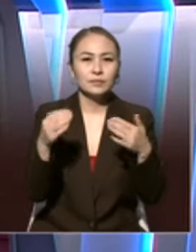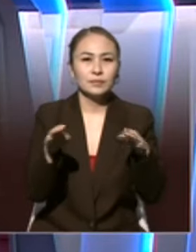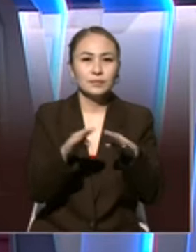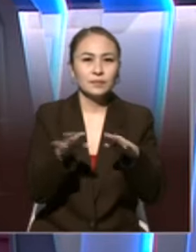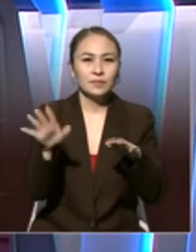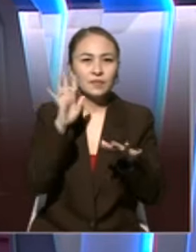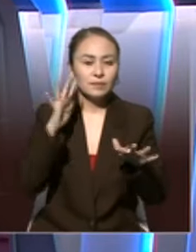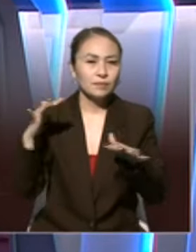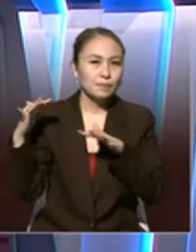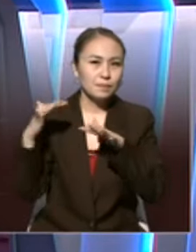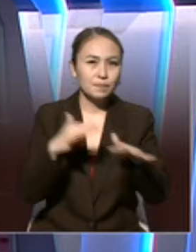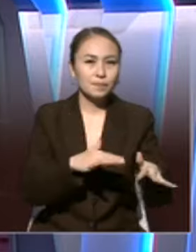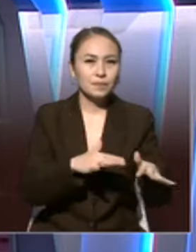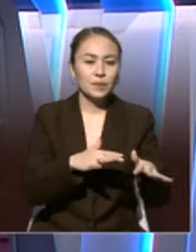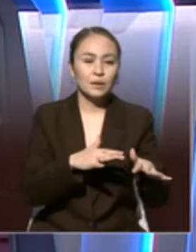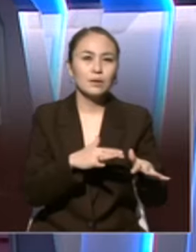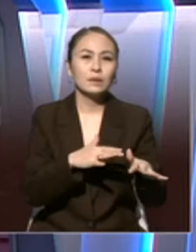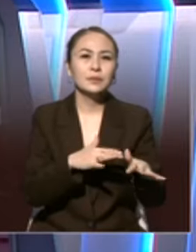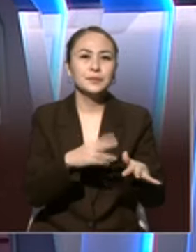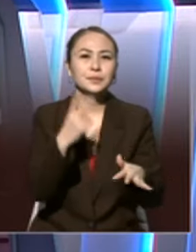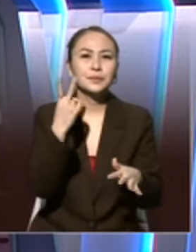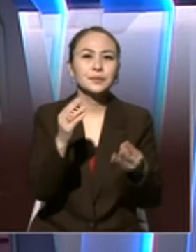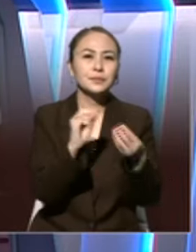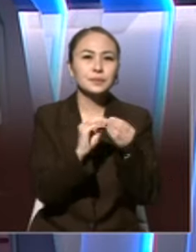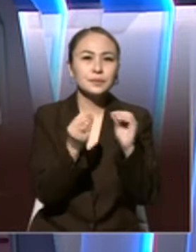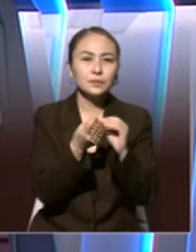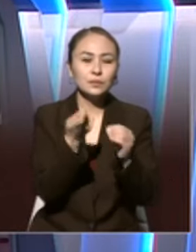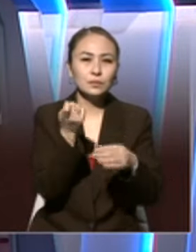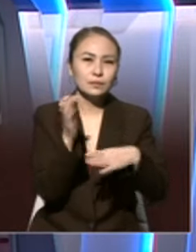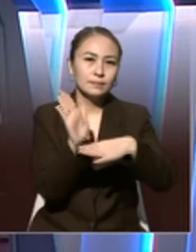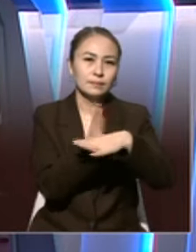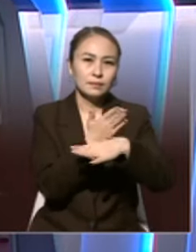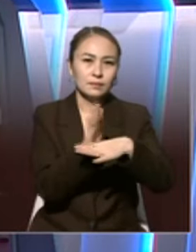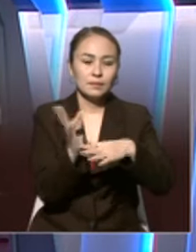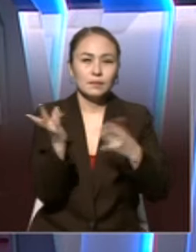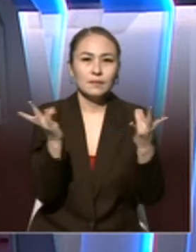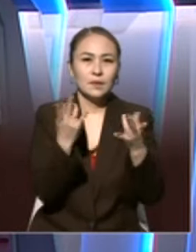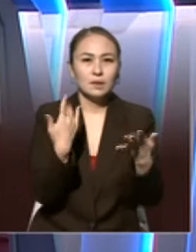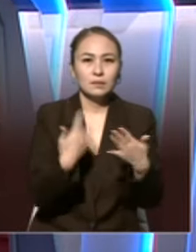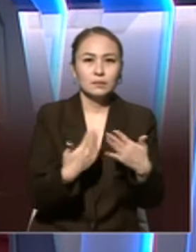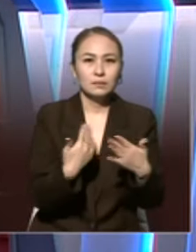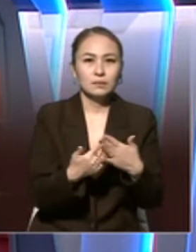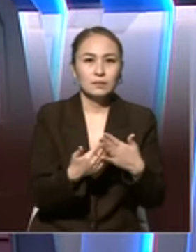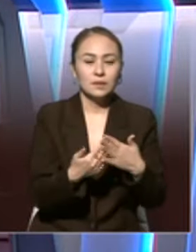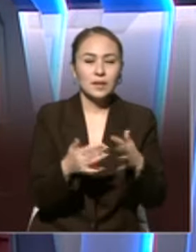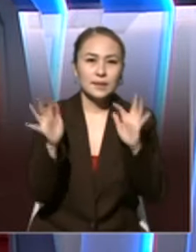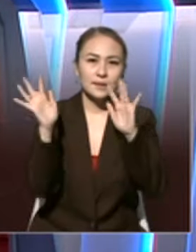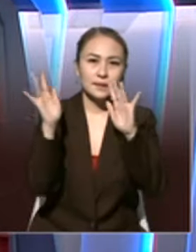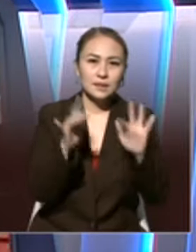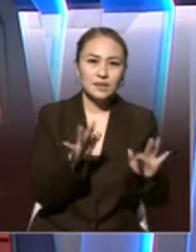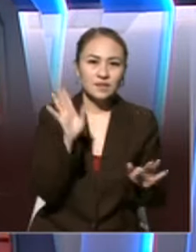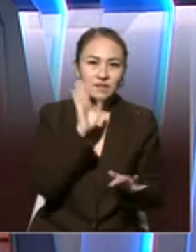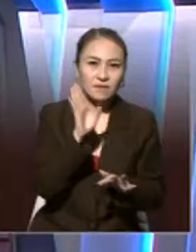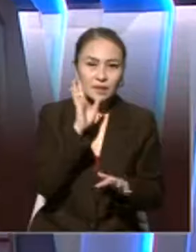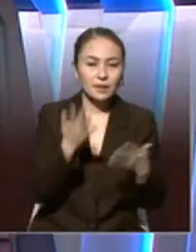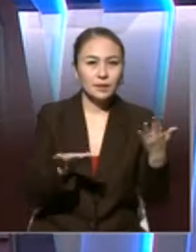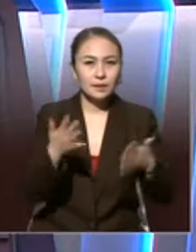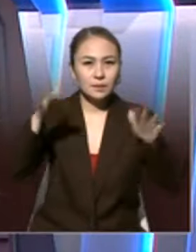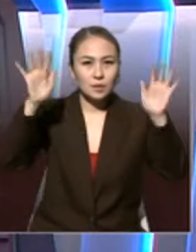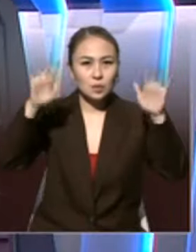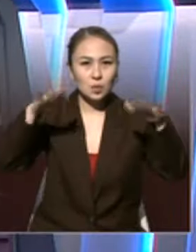мекендерді басты. Бұл жерде енді екі мәселені бөліп жарып алуымыз керек. Бұл қардың сулары мен нөсер